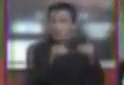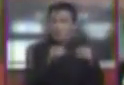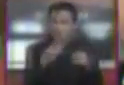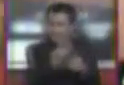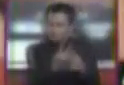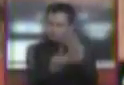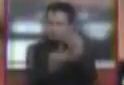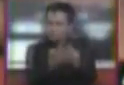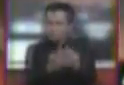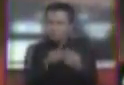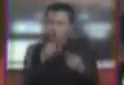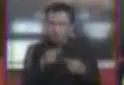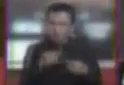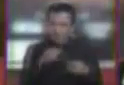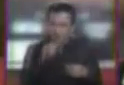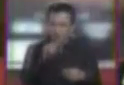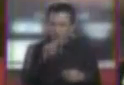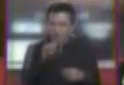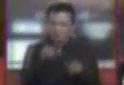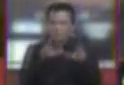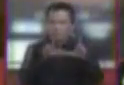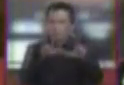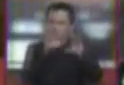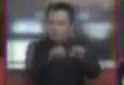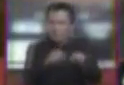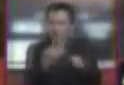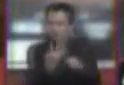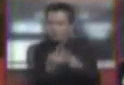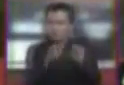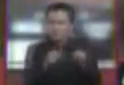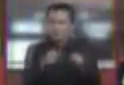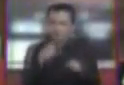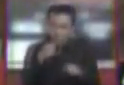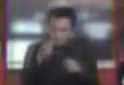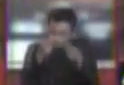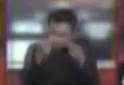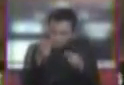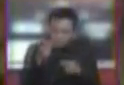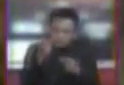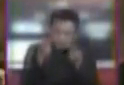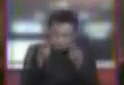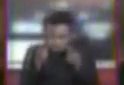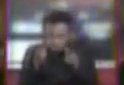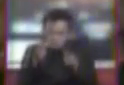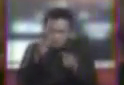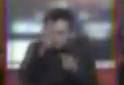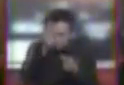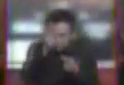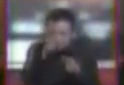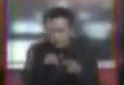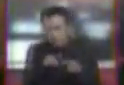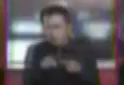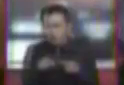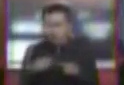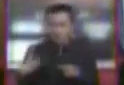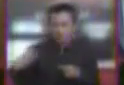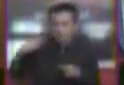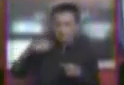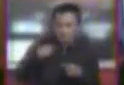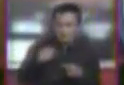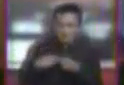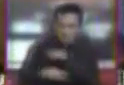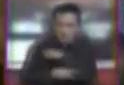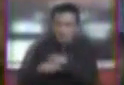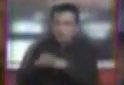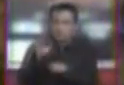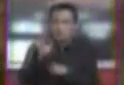nitong Hunyo lumabas ang warrant of arrest laban sa kanila. Ang analysis po ng Task Force Nixon, mga officialis po natin, ay ninakawan nila